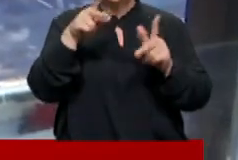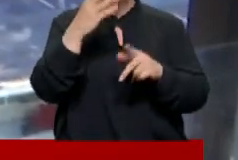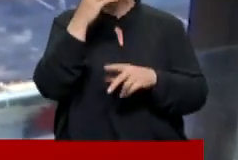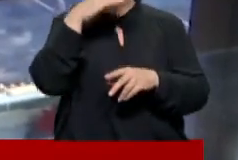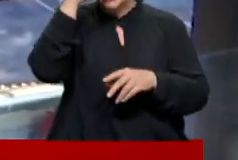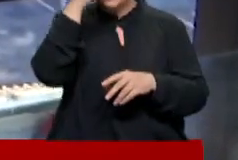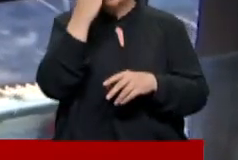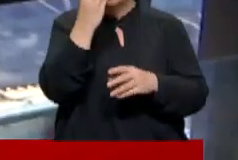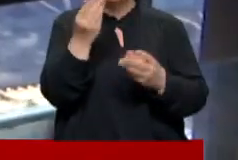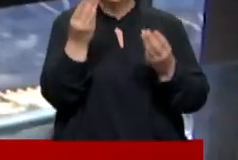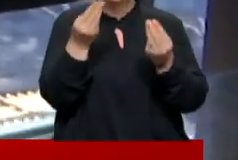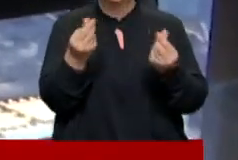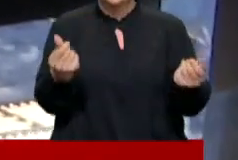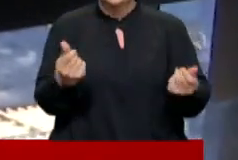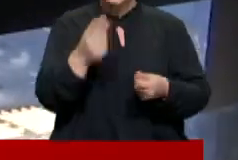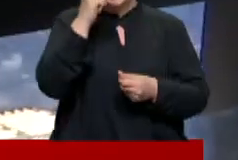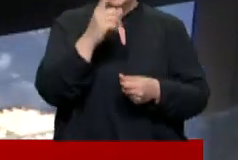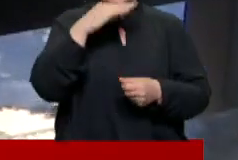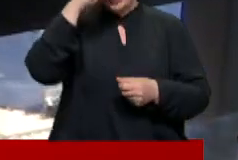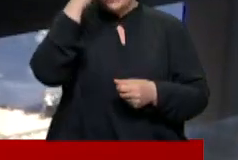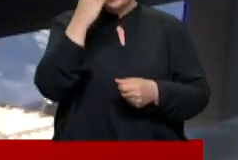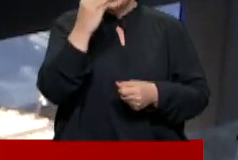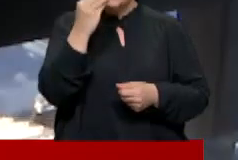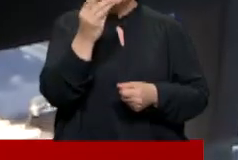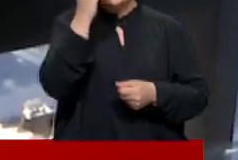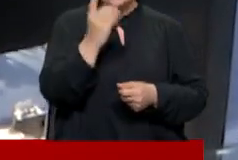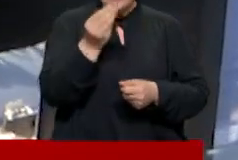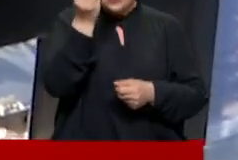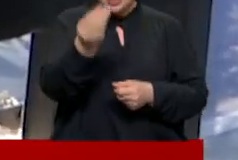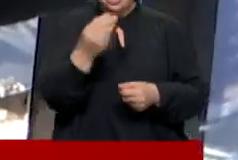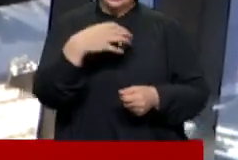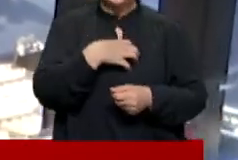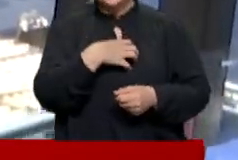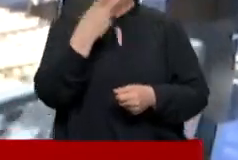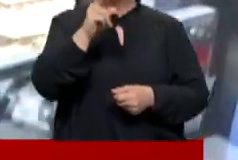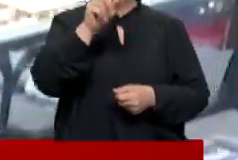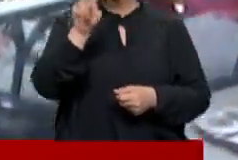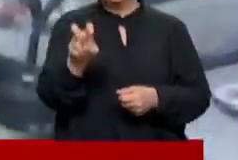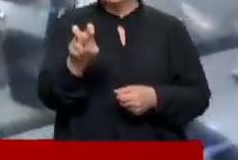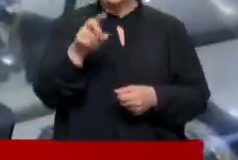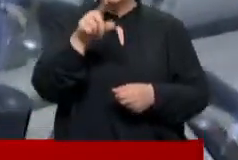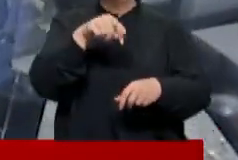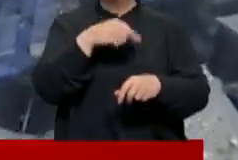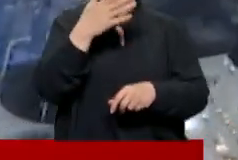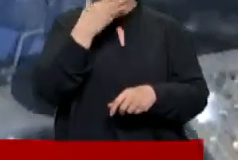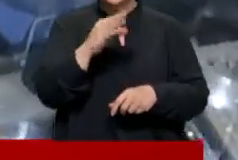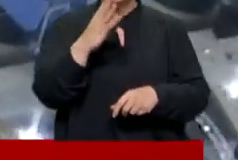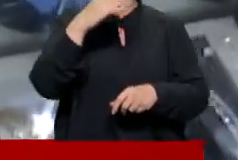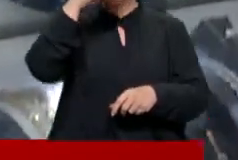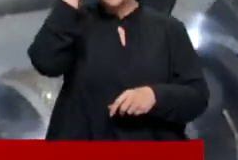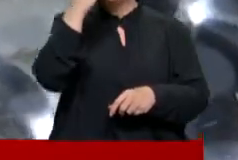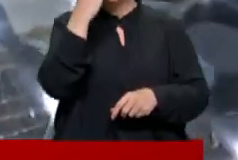bayram ikramiyeleri de eridi emeklinin. İlk bayram ikramiyesinin verildiği tarih Haziran 2018. O zaman emekli